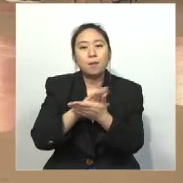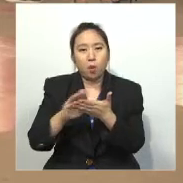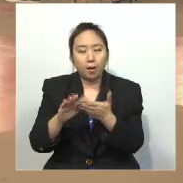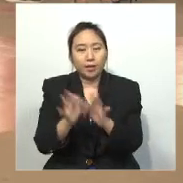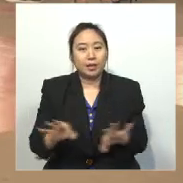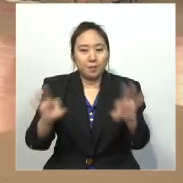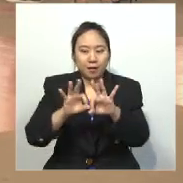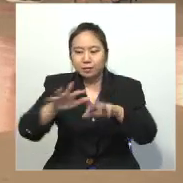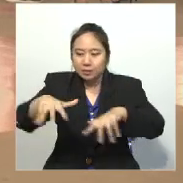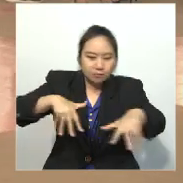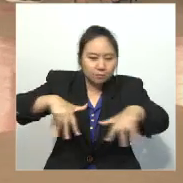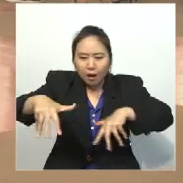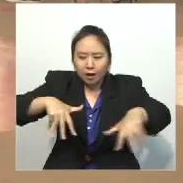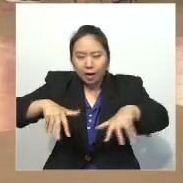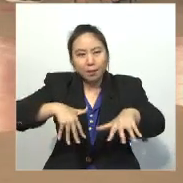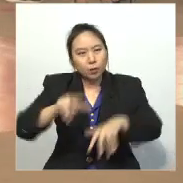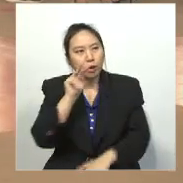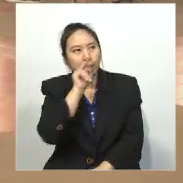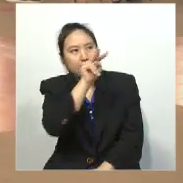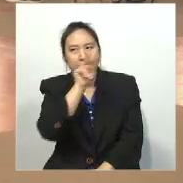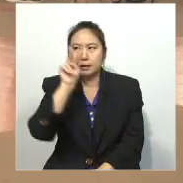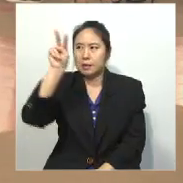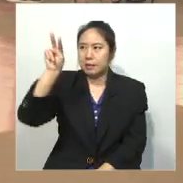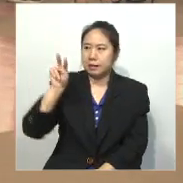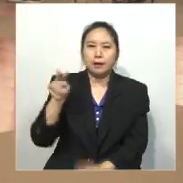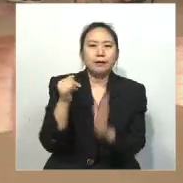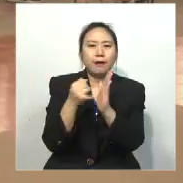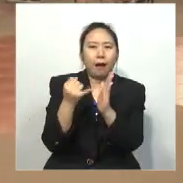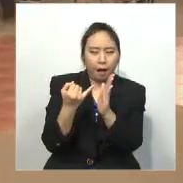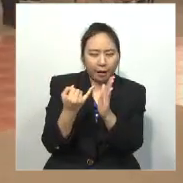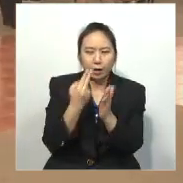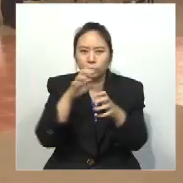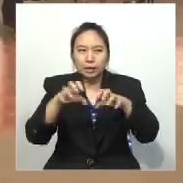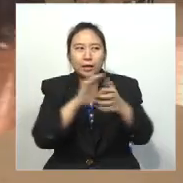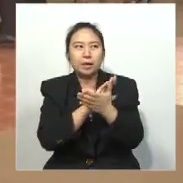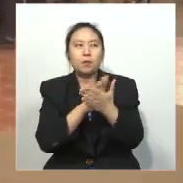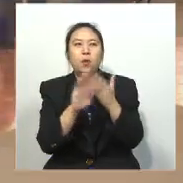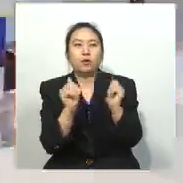เน้นพื้นที่สาธารณะเพื่อที่ให้ประชาชนนั้นสามารถมองเห็นได้ง่ายและมีความเป็นระเบียบเรียบร้อยด้วยครับ